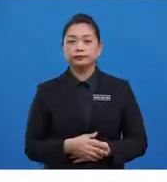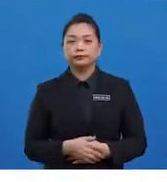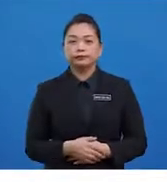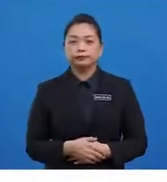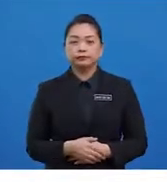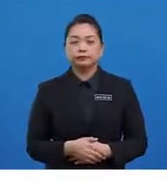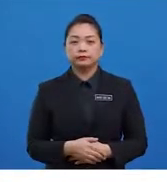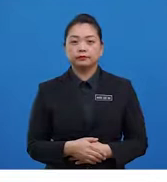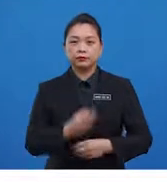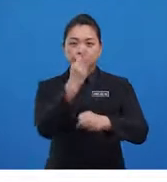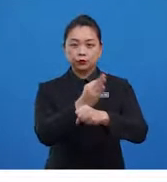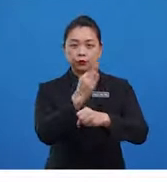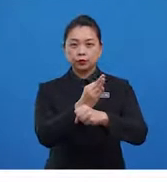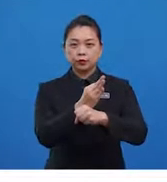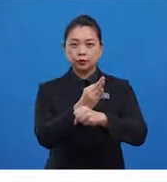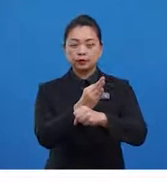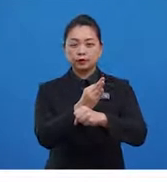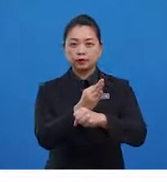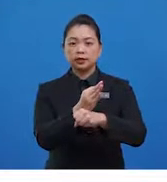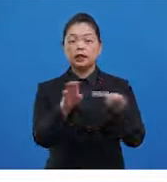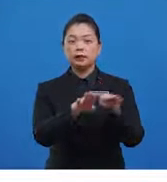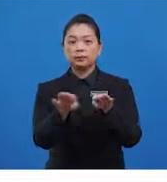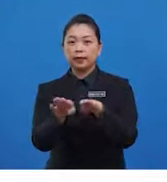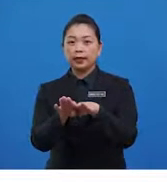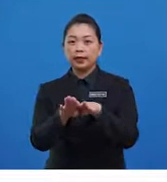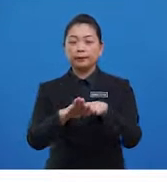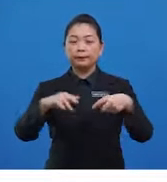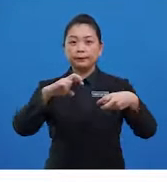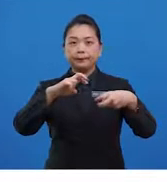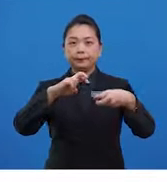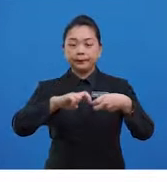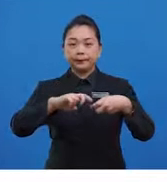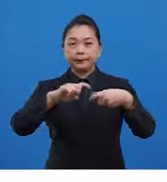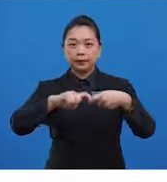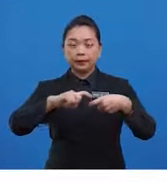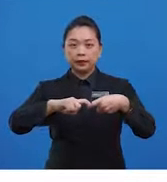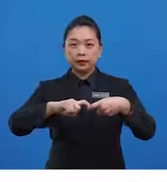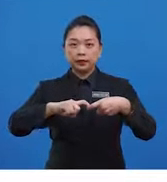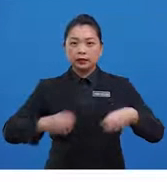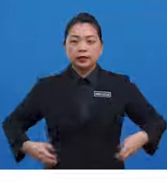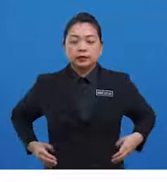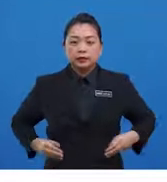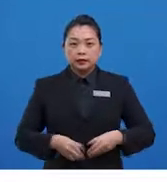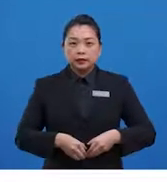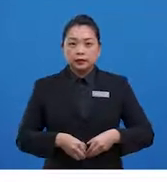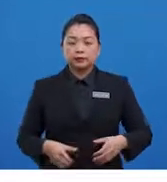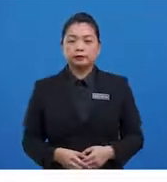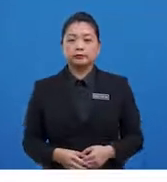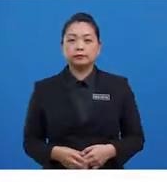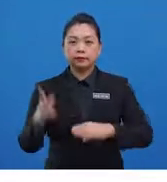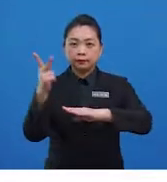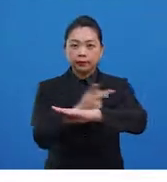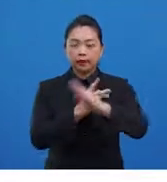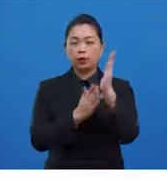Fungsi pending diraja ialah sebagai pengancing tali pinggang atau kepala tali pinggang yang dipakai